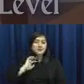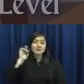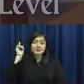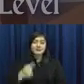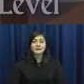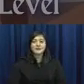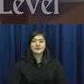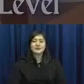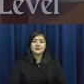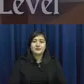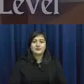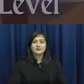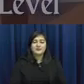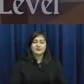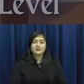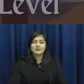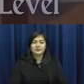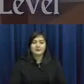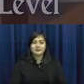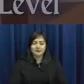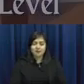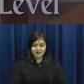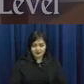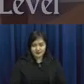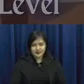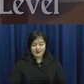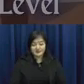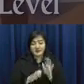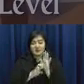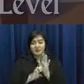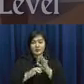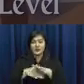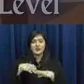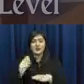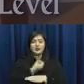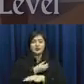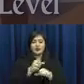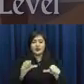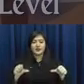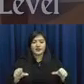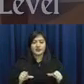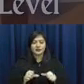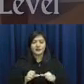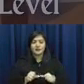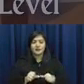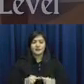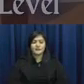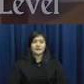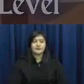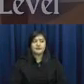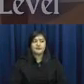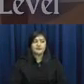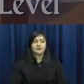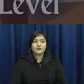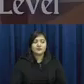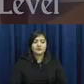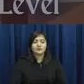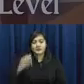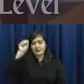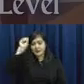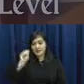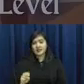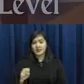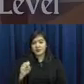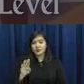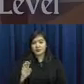area. Pag na-assign ang, katulad sa amin, South Border Family, itong linggo na ito, ang ginawa ko sa buong Monday, ito, by family. Bahala